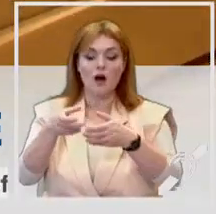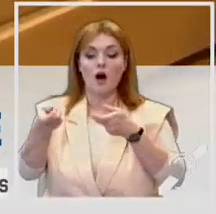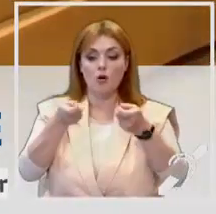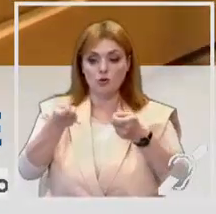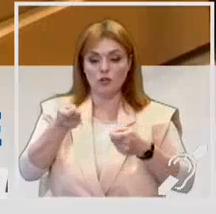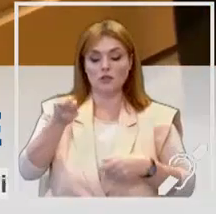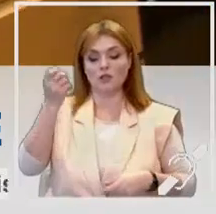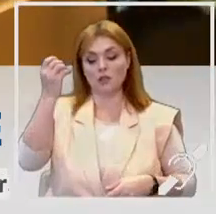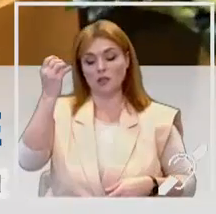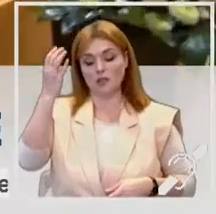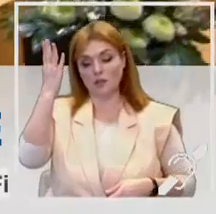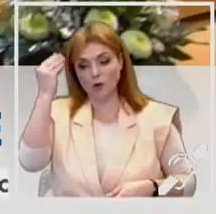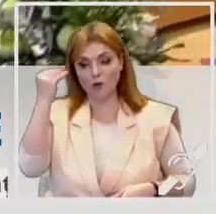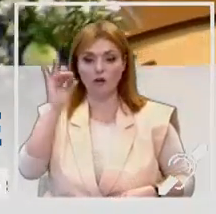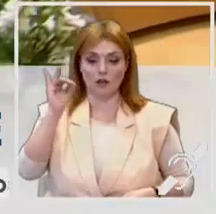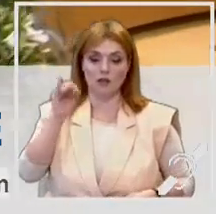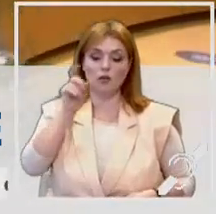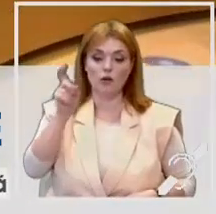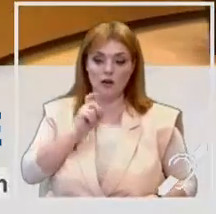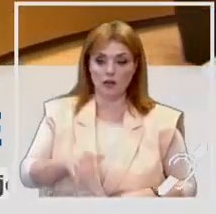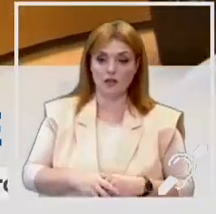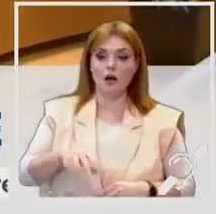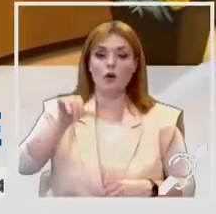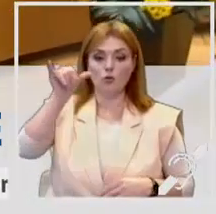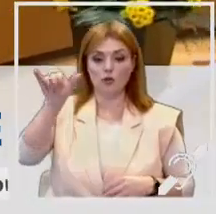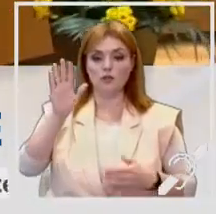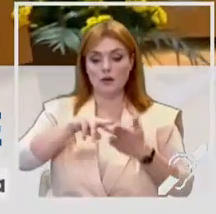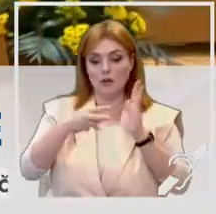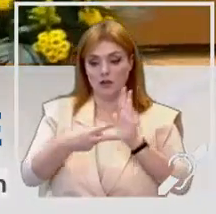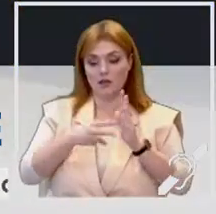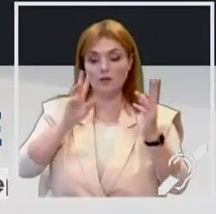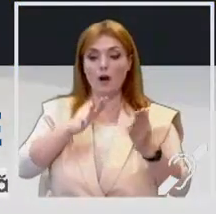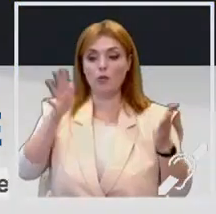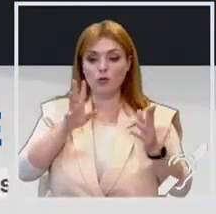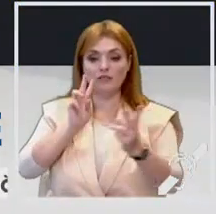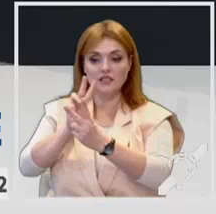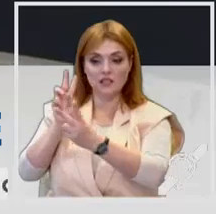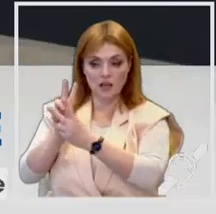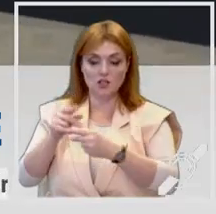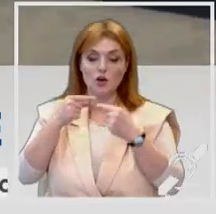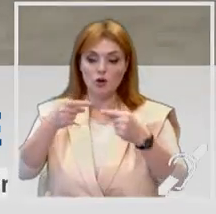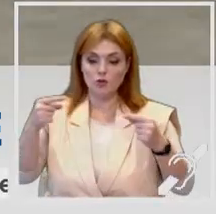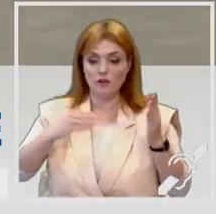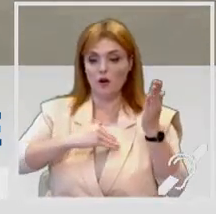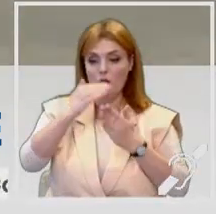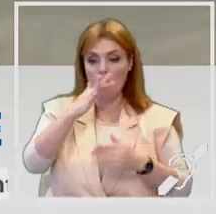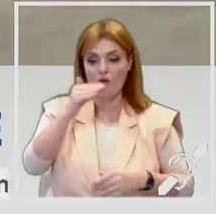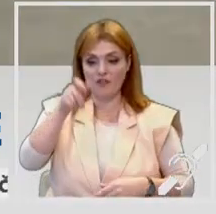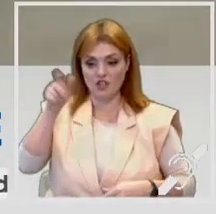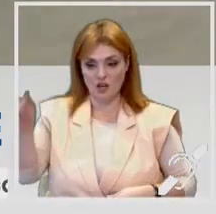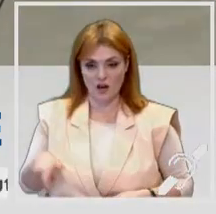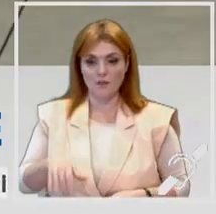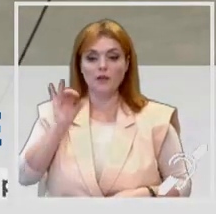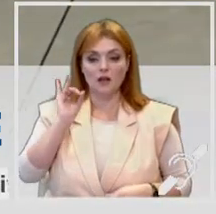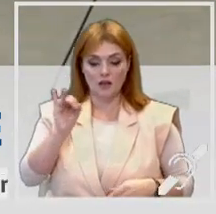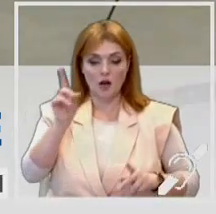de aderare cu Ucraina și Republica Moldova. E și recomandarea Comisiei Europene anunțată în noiembrie, după ce și-a publicat raportul de evaluare a reformelor implementate